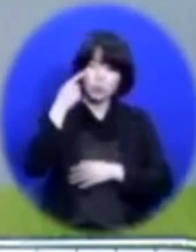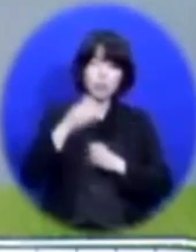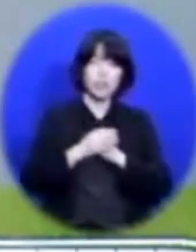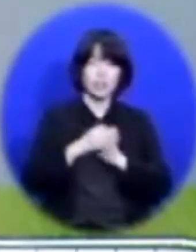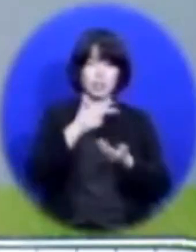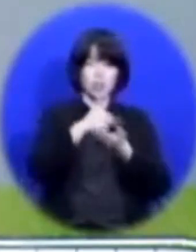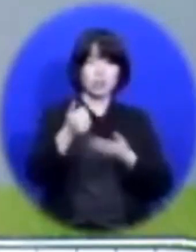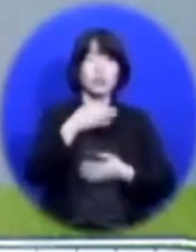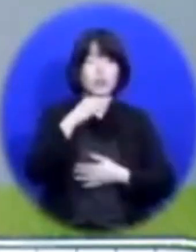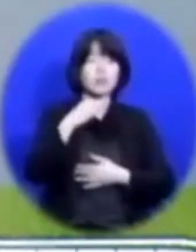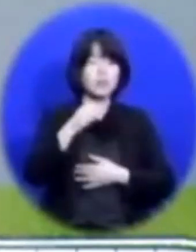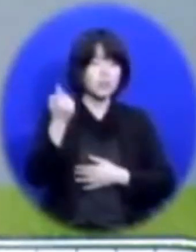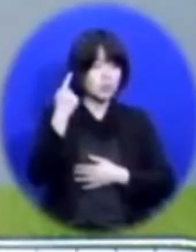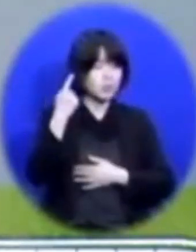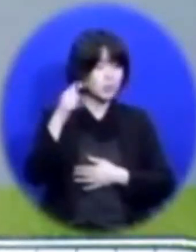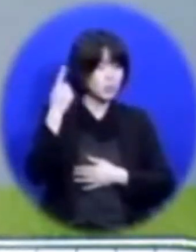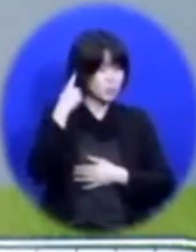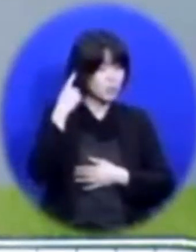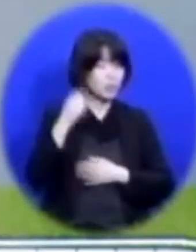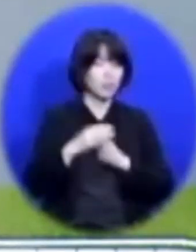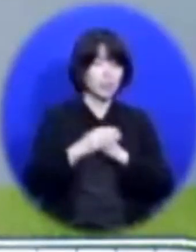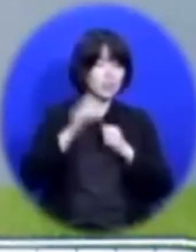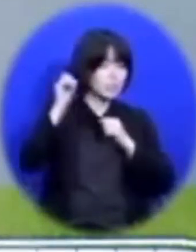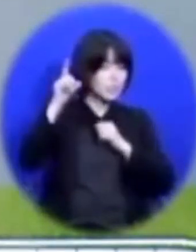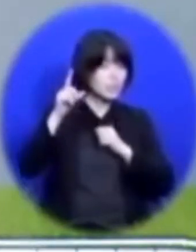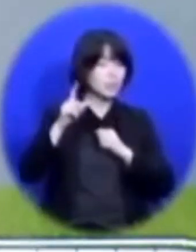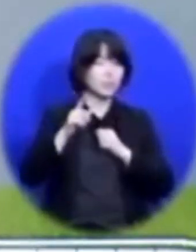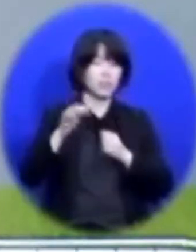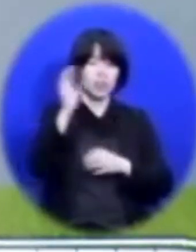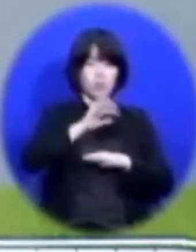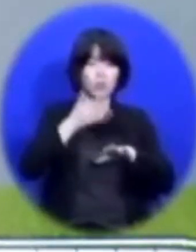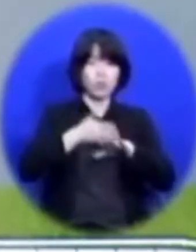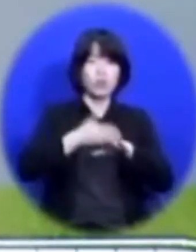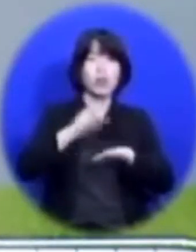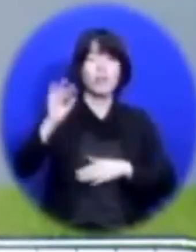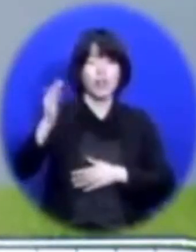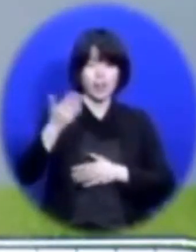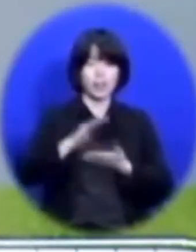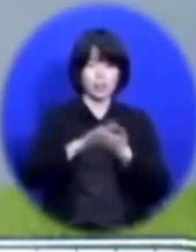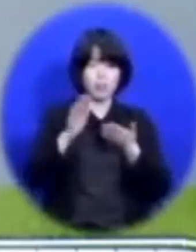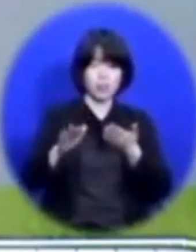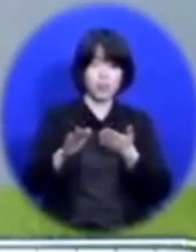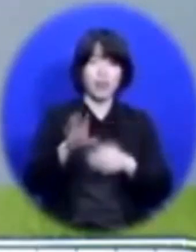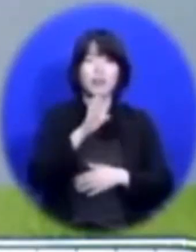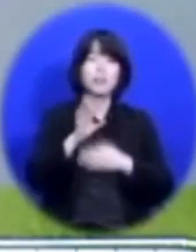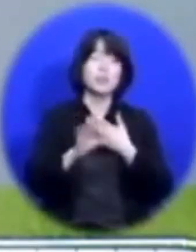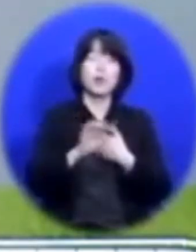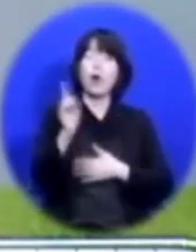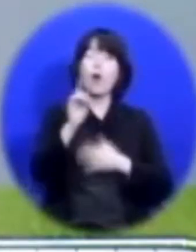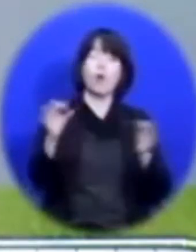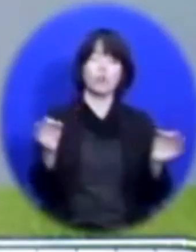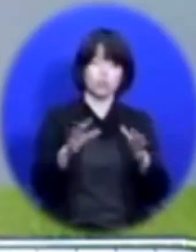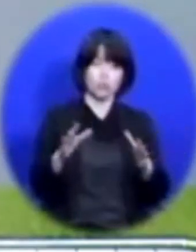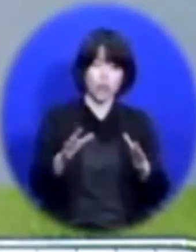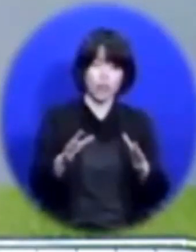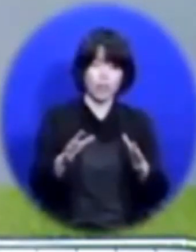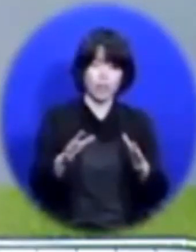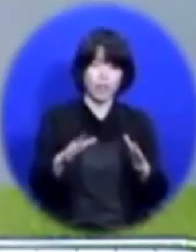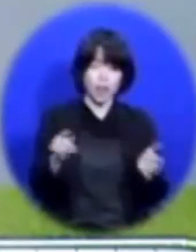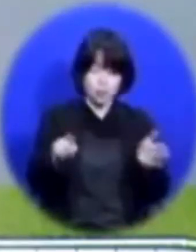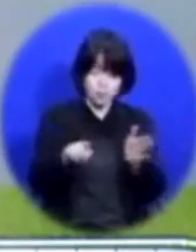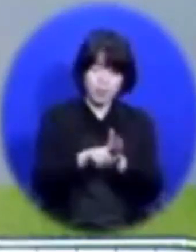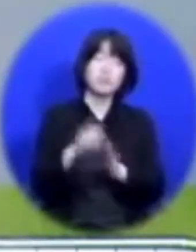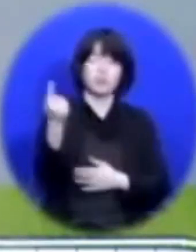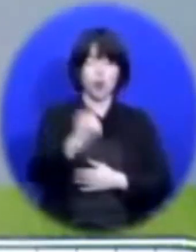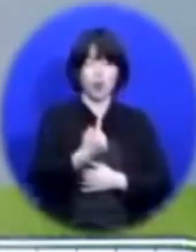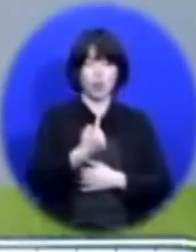함께계시는주님예수님을바라보고,귀를기울여 그분의음성을듣도록해야합니다.그러다보면어느순간 믿음이생겨날